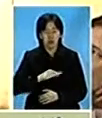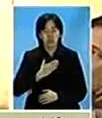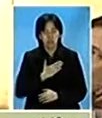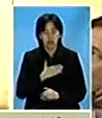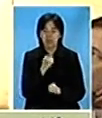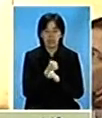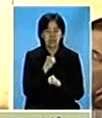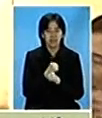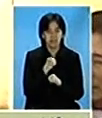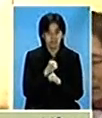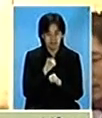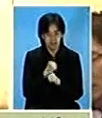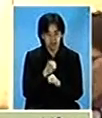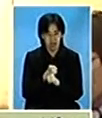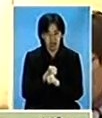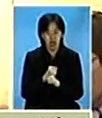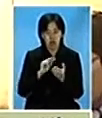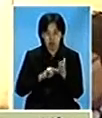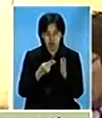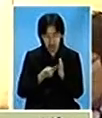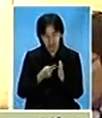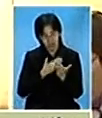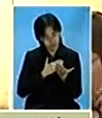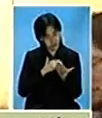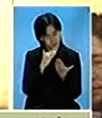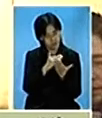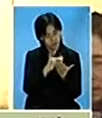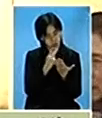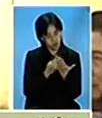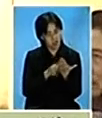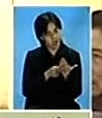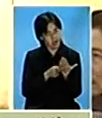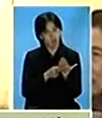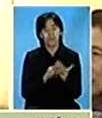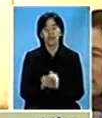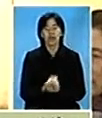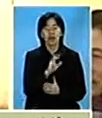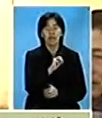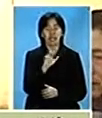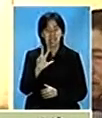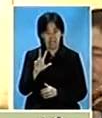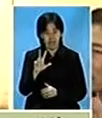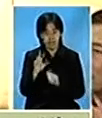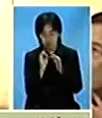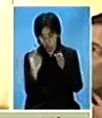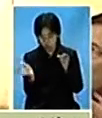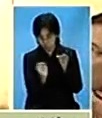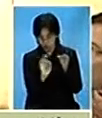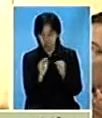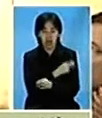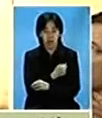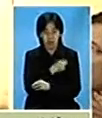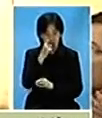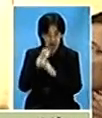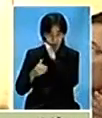เนี่ยเราคงแปลความได้นะครับถ้าเผื่อมาตรา3เขียนมาให้เรานะครับการแพทย์แผนไทยหม